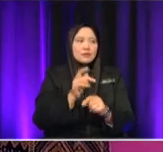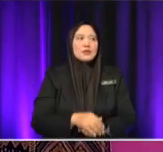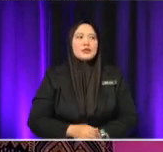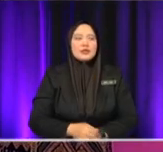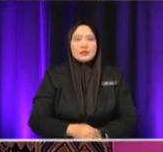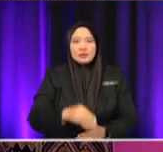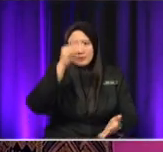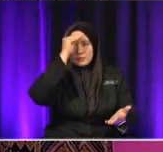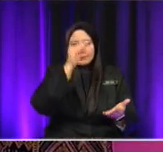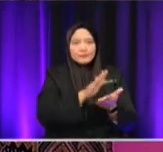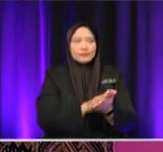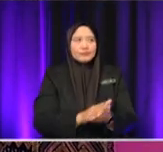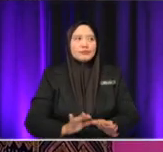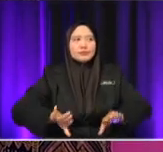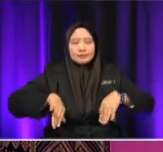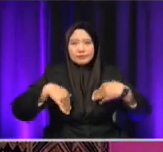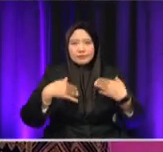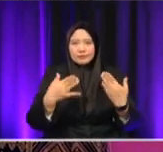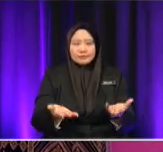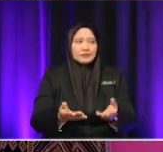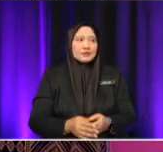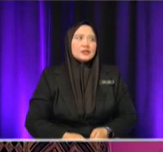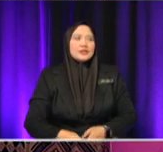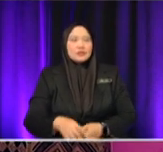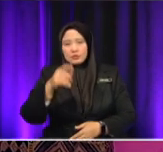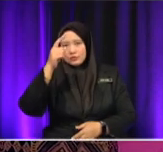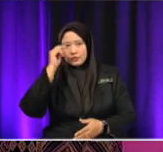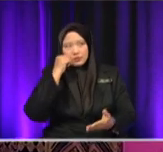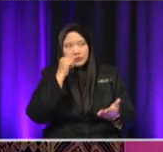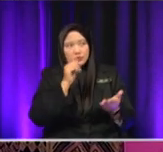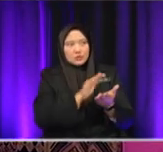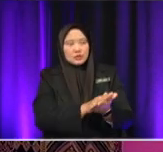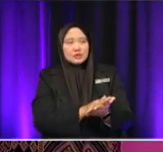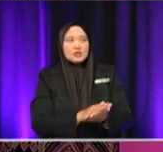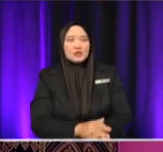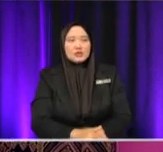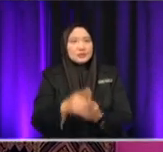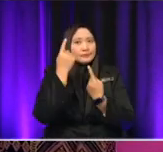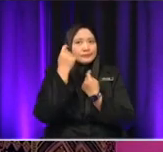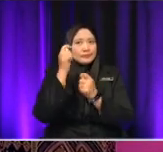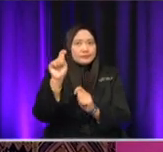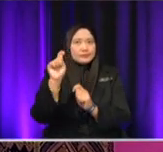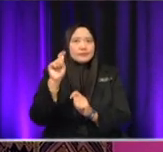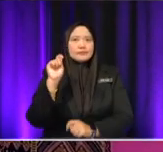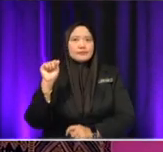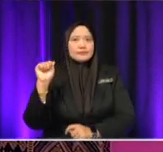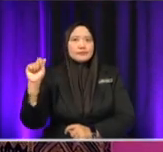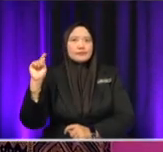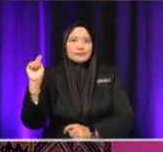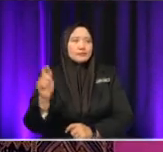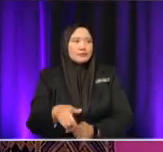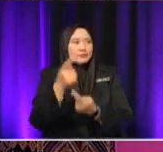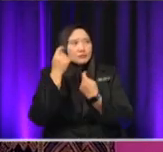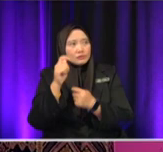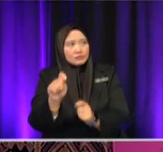di sini cadangkanlah beberapa jawaban ataupun cadangan kepada anak-anak murid sekalian kita